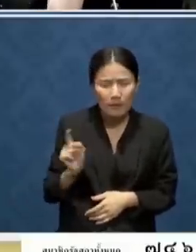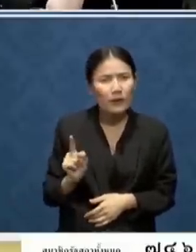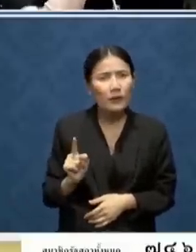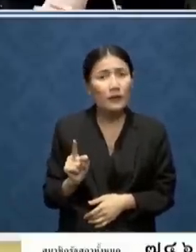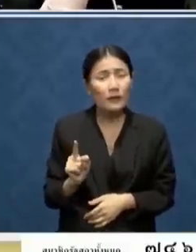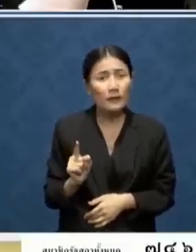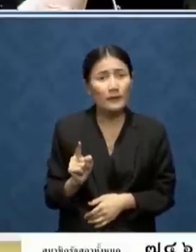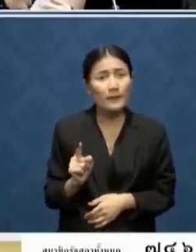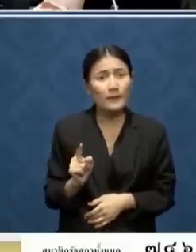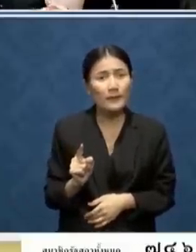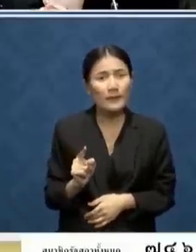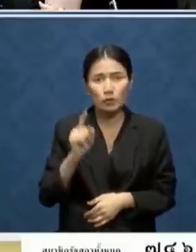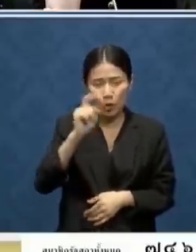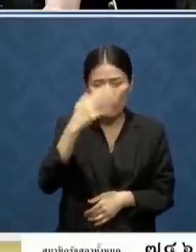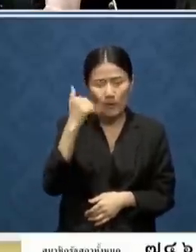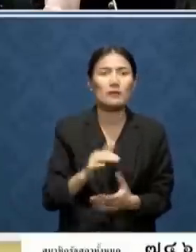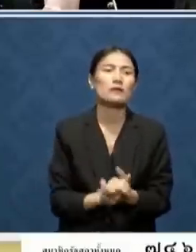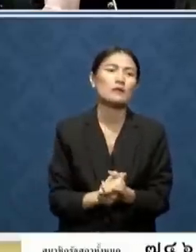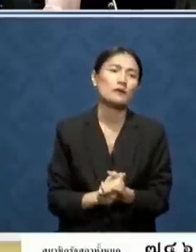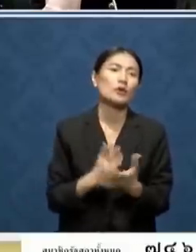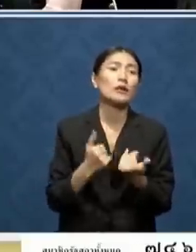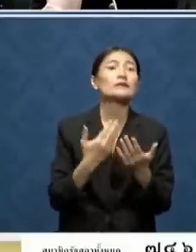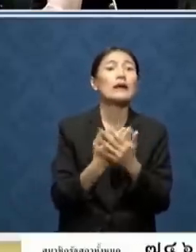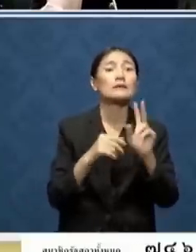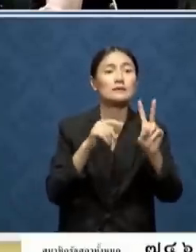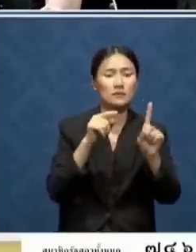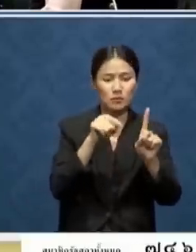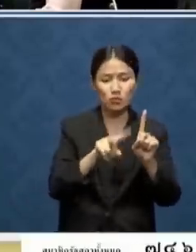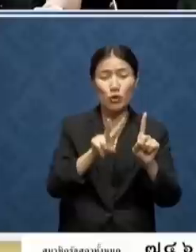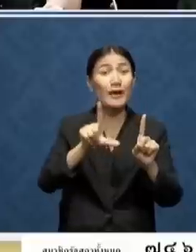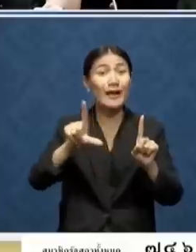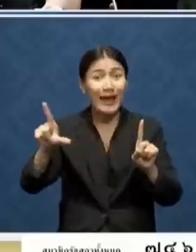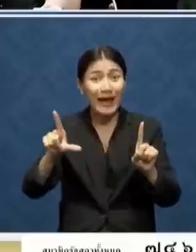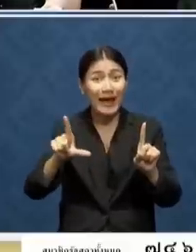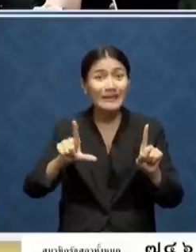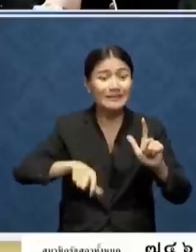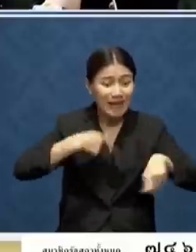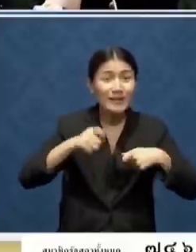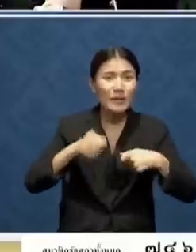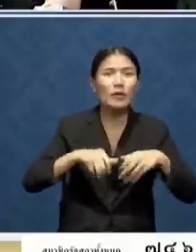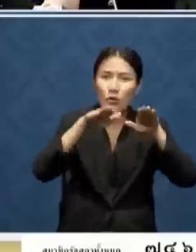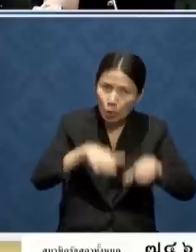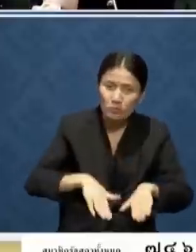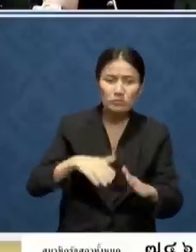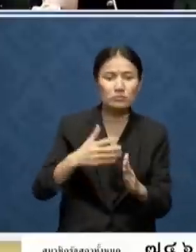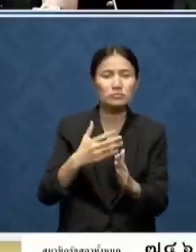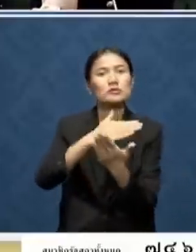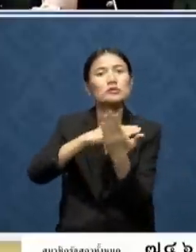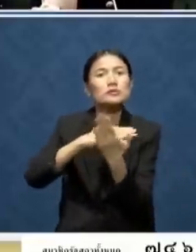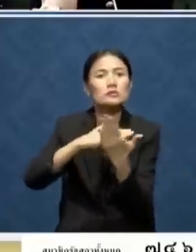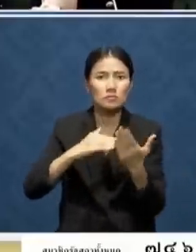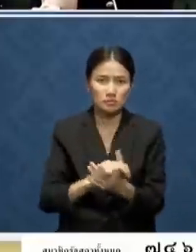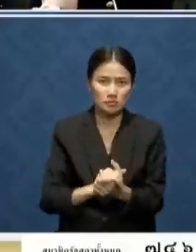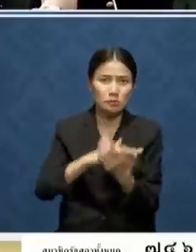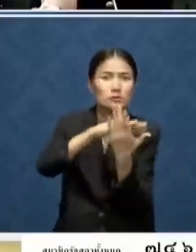คะก็คือ 1ต้องลดรายจ่ายจาก 1.2ล้านล้านให้เหลือครึ่งนึงซึ่งก็เหลือแค่